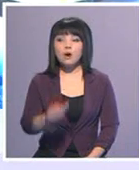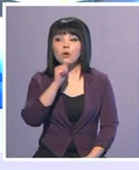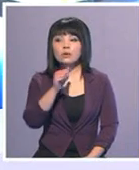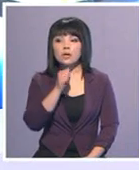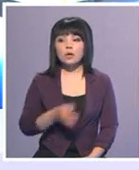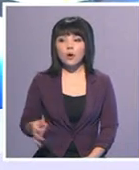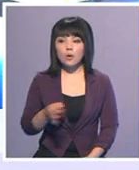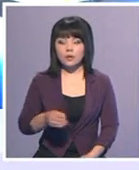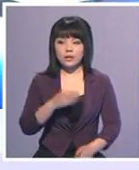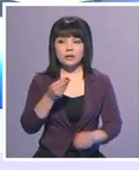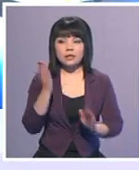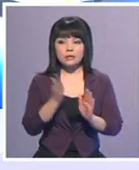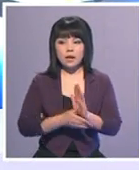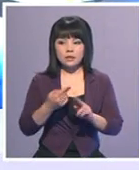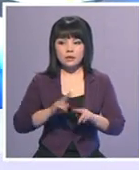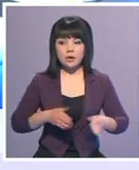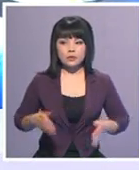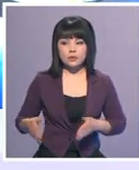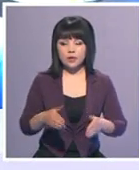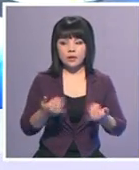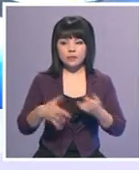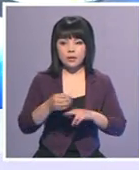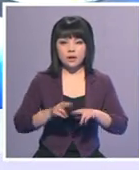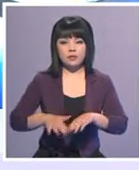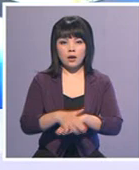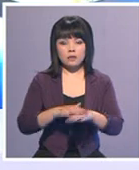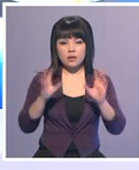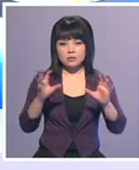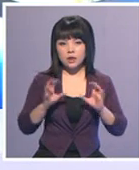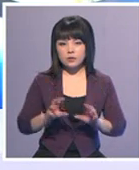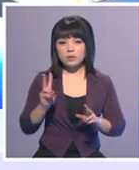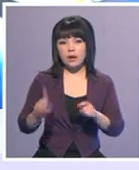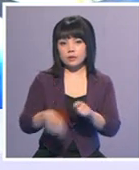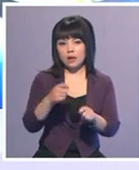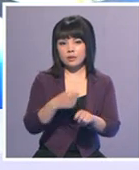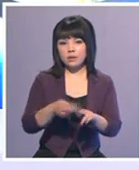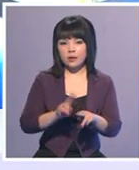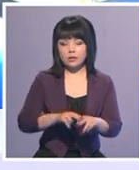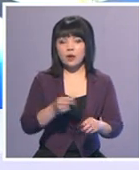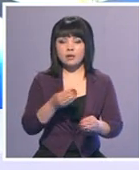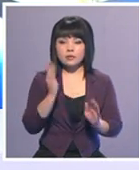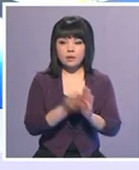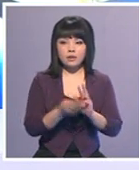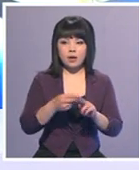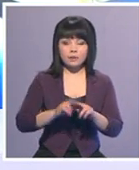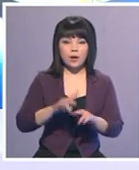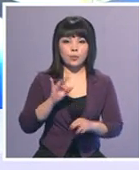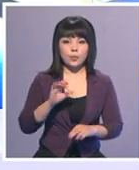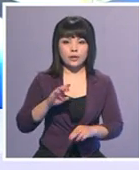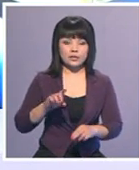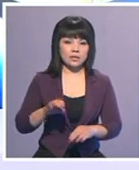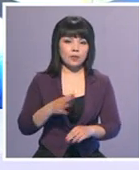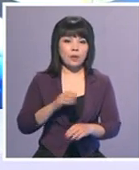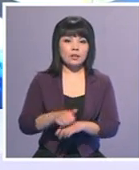Қостанай облысында парақор жол сақшысының әрекеті әшкереленді. Заңды белінен басып, сыбайлас жемқорлыққа жол берген Рудный қаласындағы